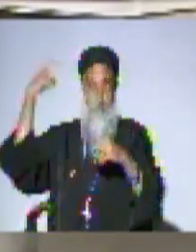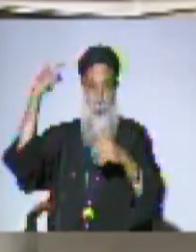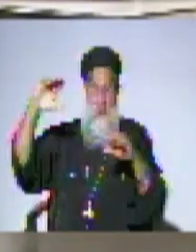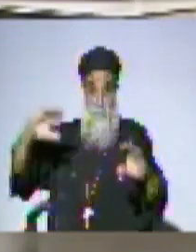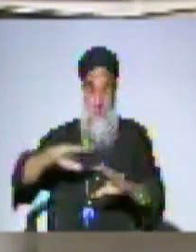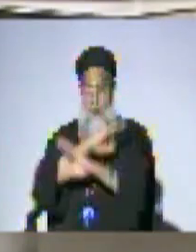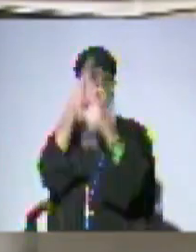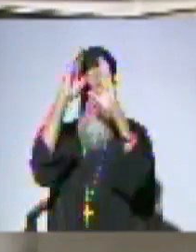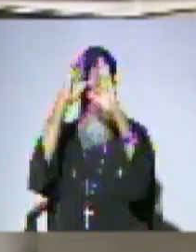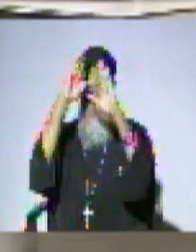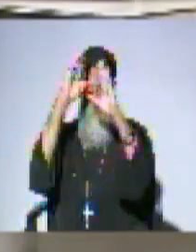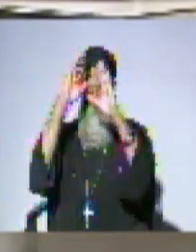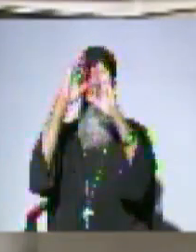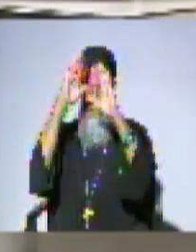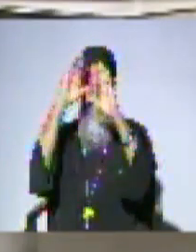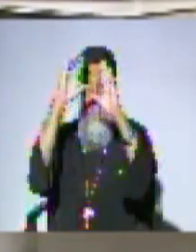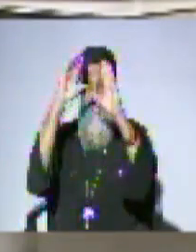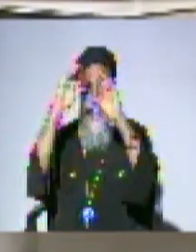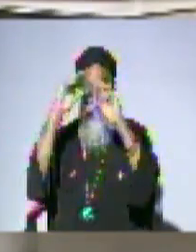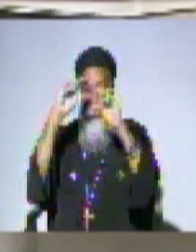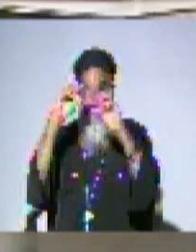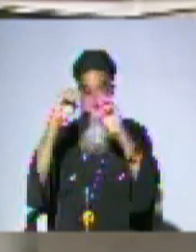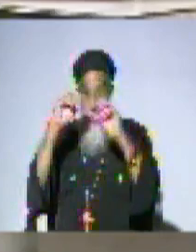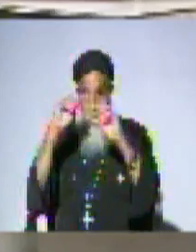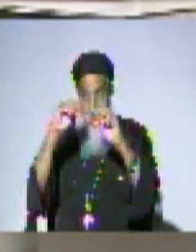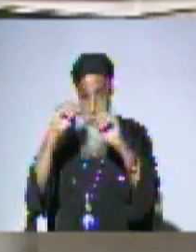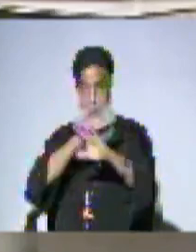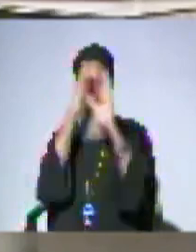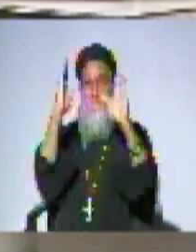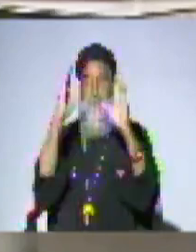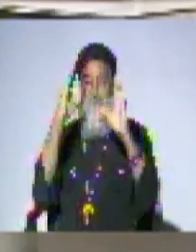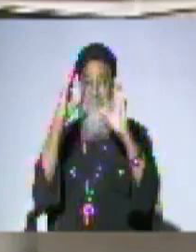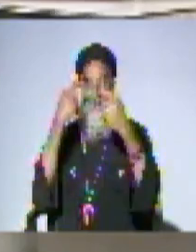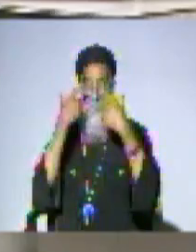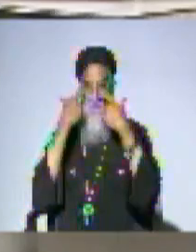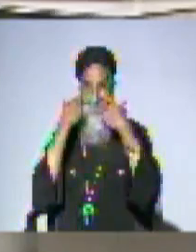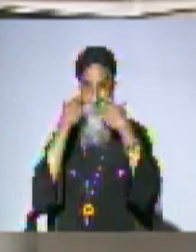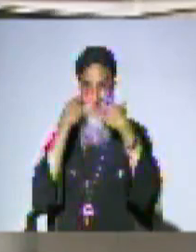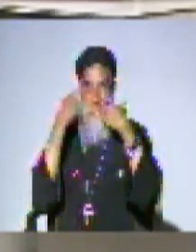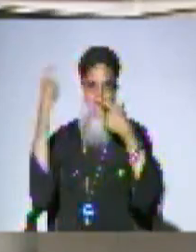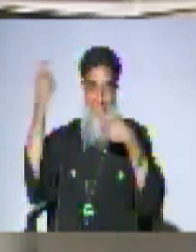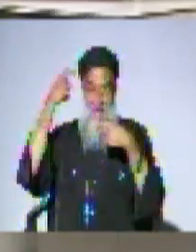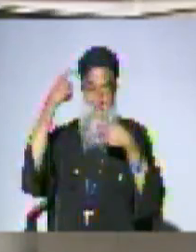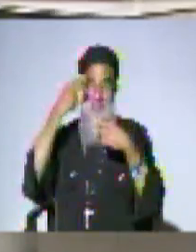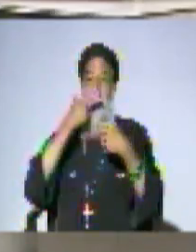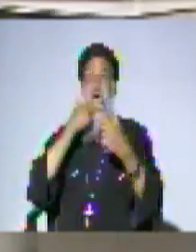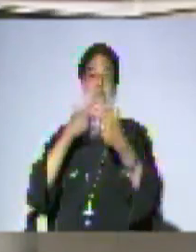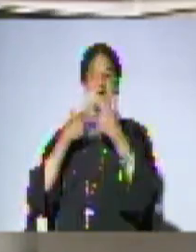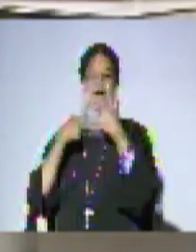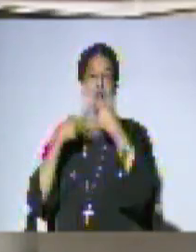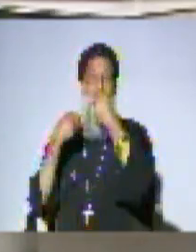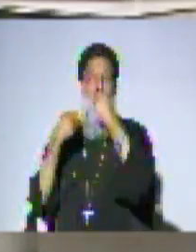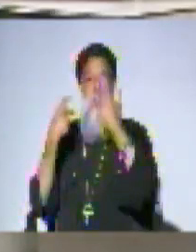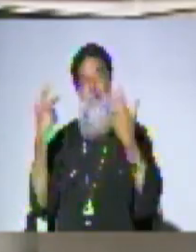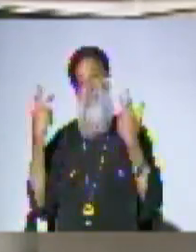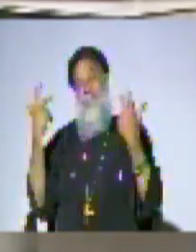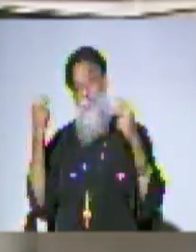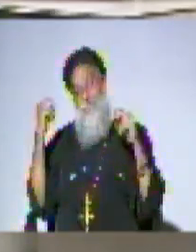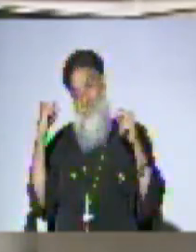بتطلع بتنهي الظلمة، عشان كده من ألقاب السيد المسيح شمس البر،